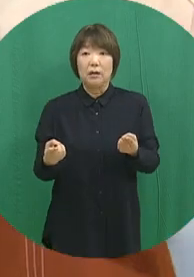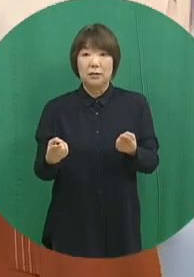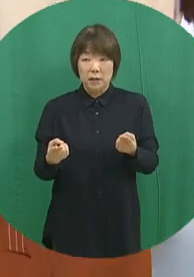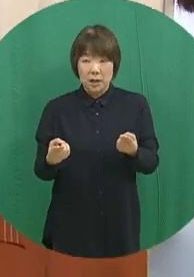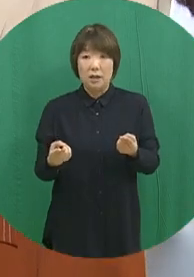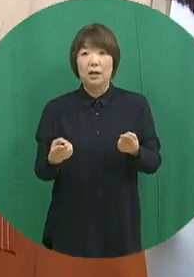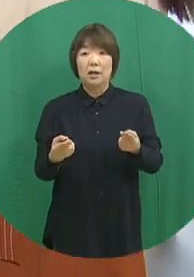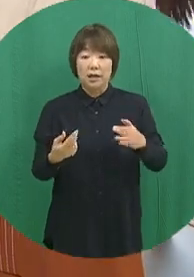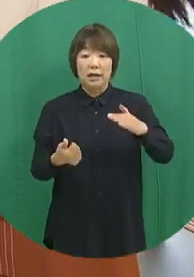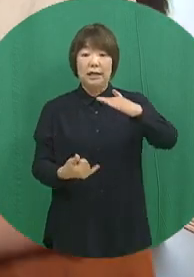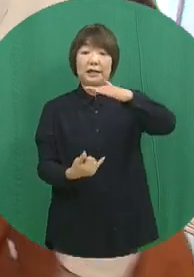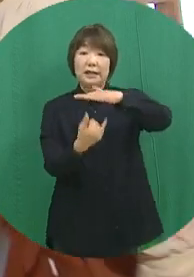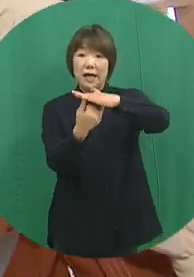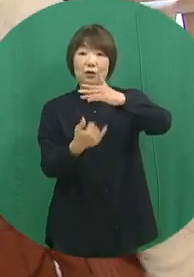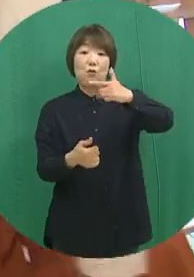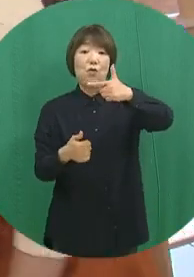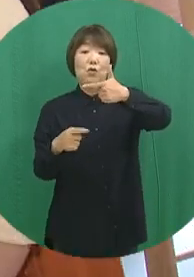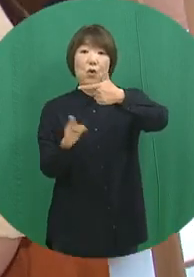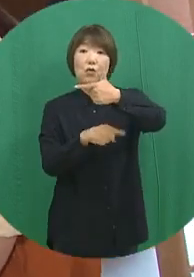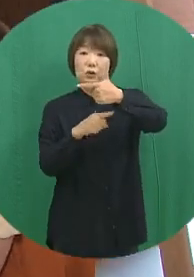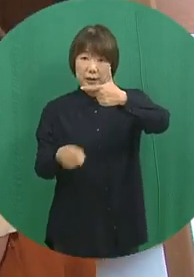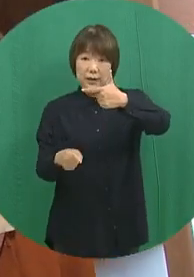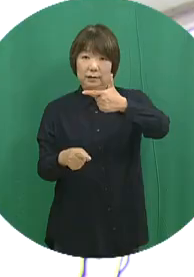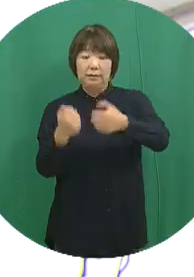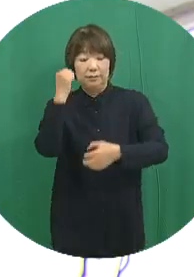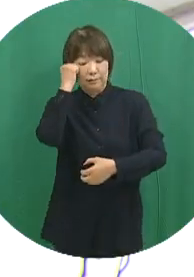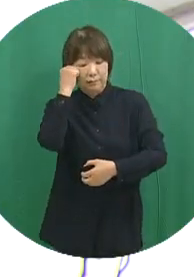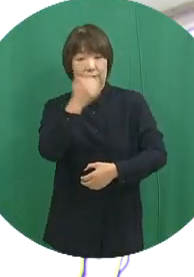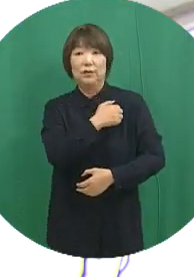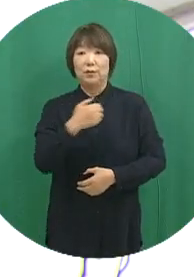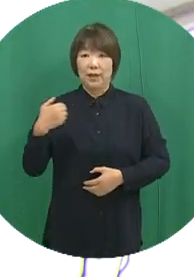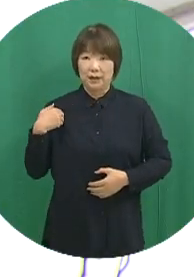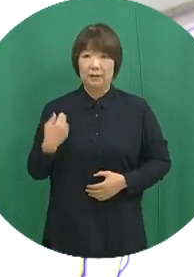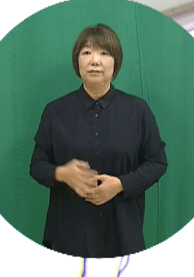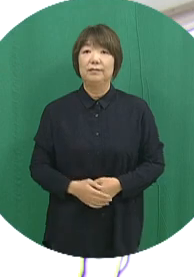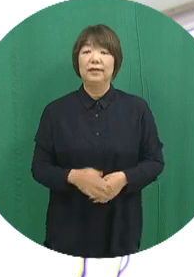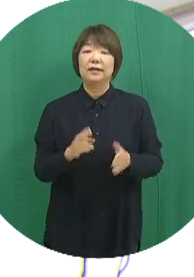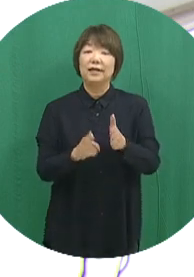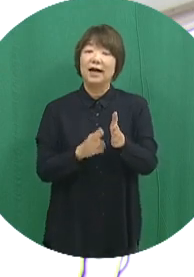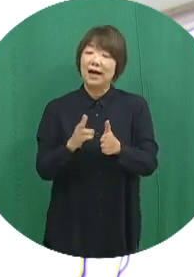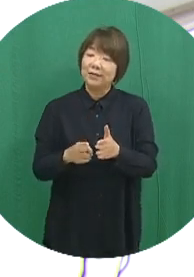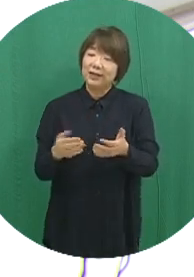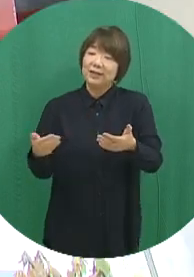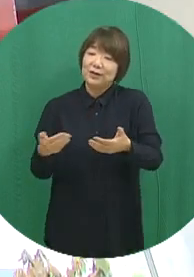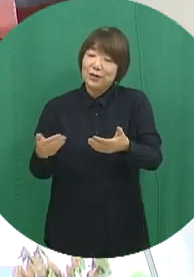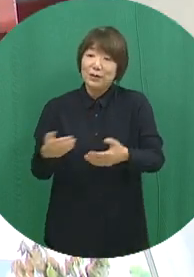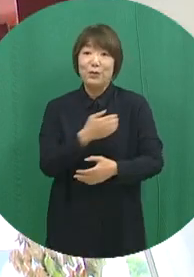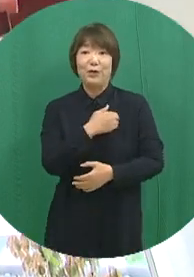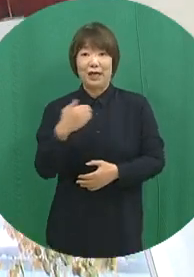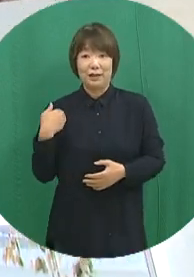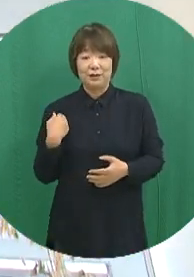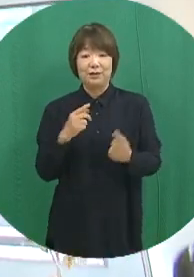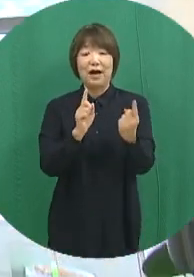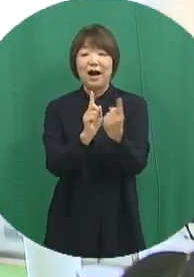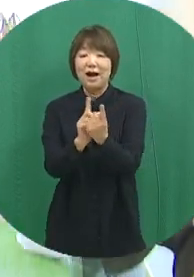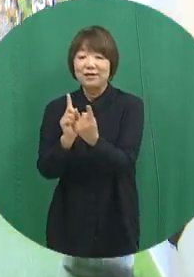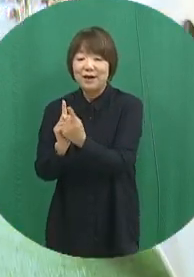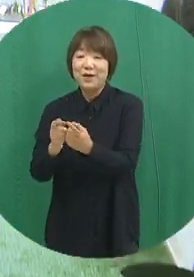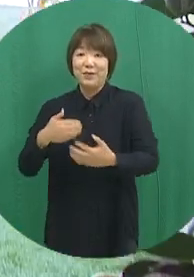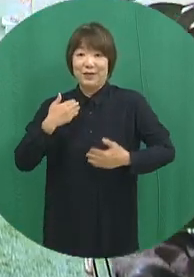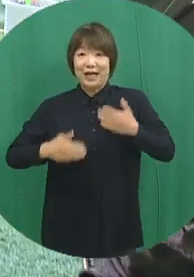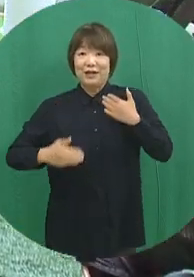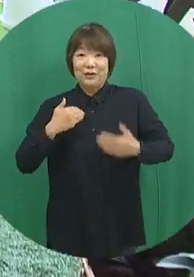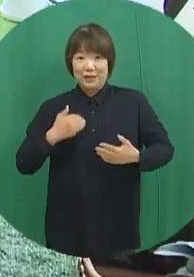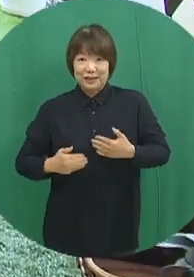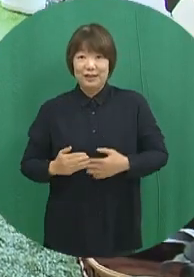泊まれる感じなんですね。 そうですね、最大6名様で。 旅をしながら仕事もでき、人との出会いも楽しめるコ